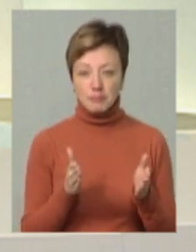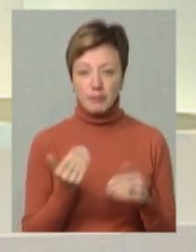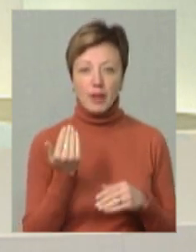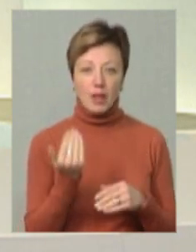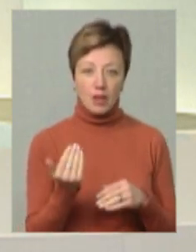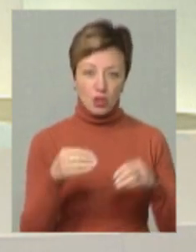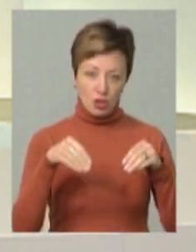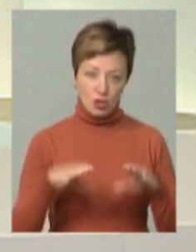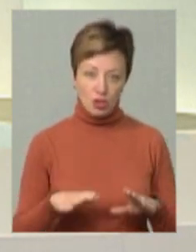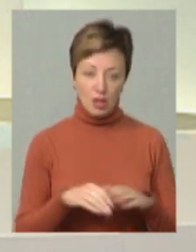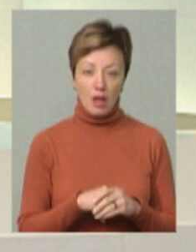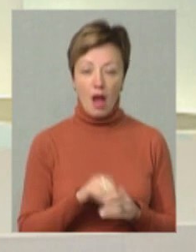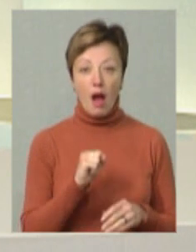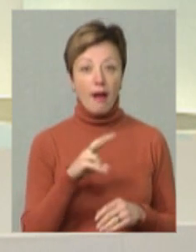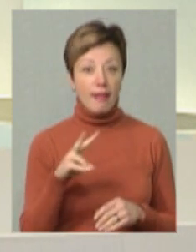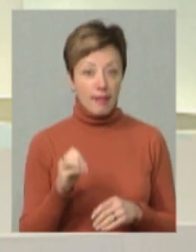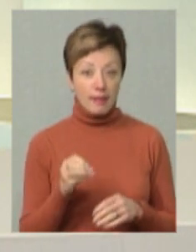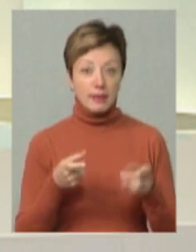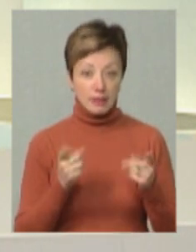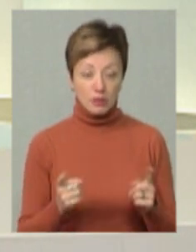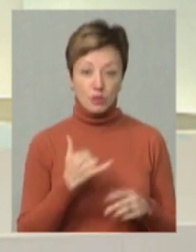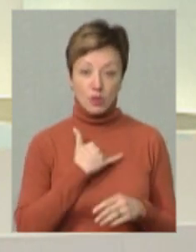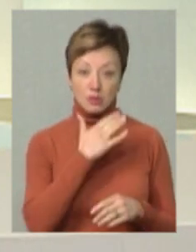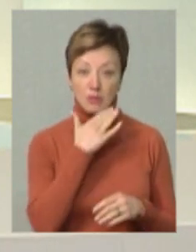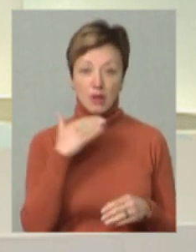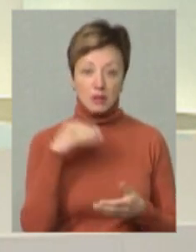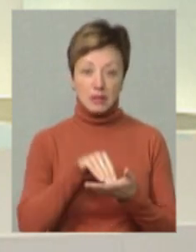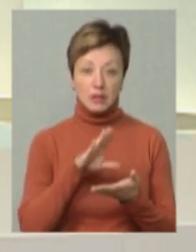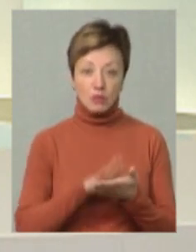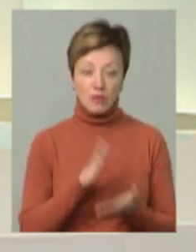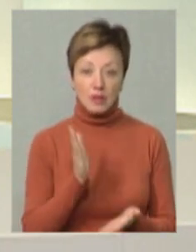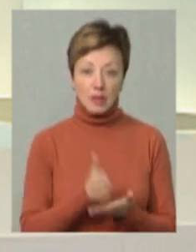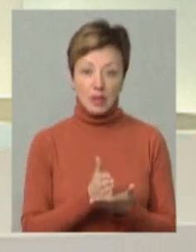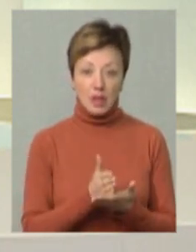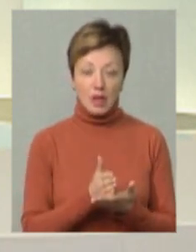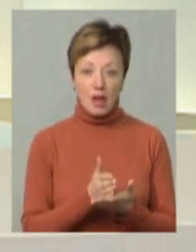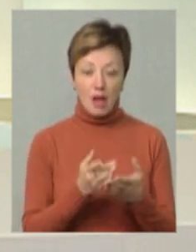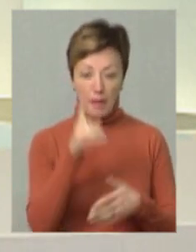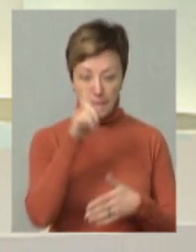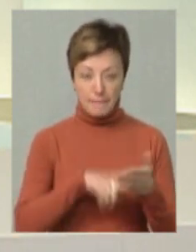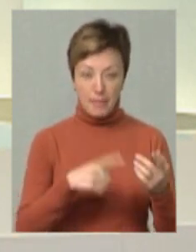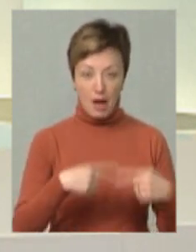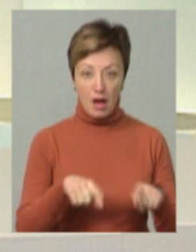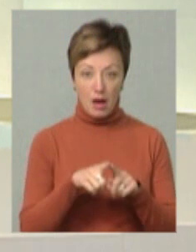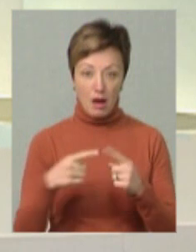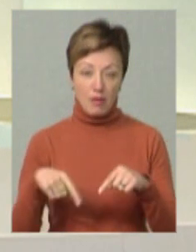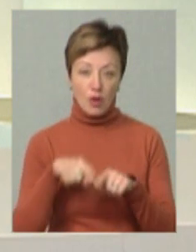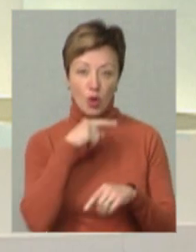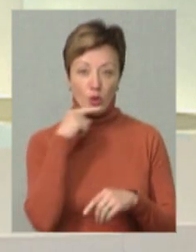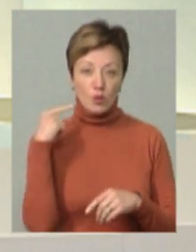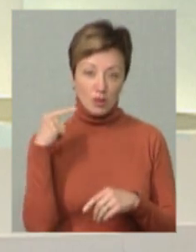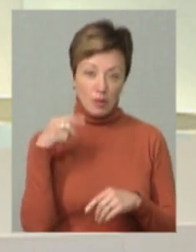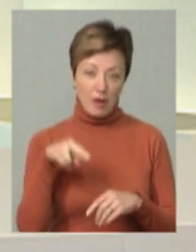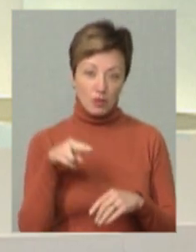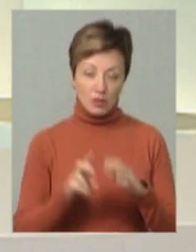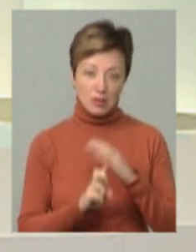їхнє рішення. Але дійсно в нас багато зареєстрованих є парафій Російської Православної